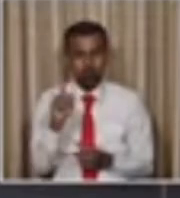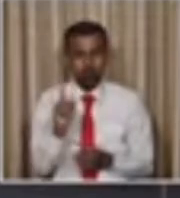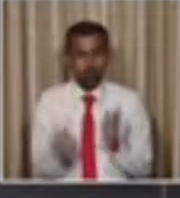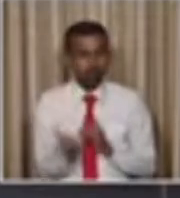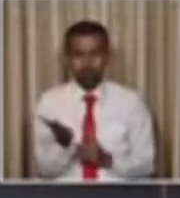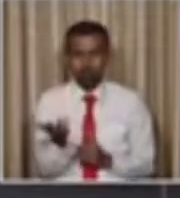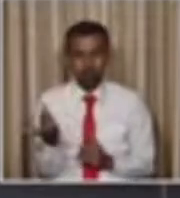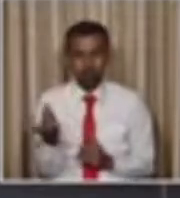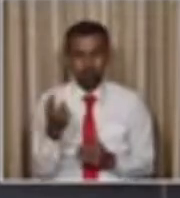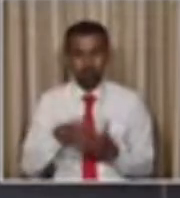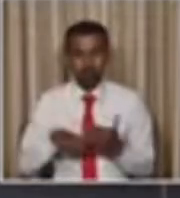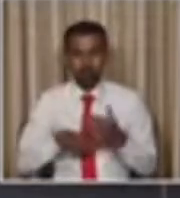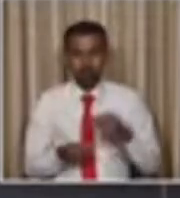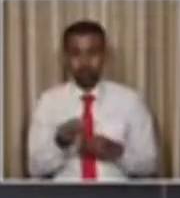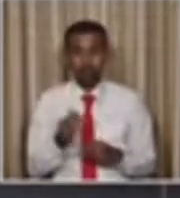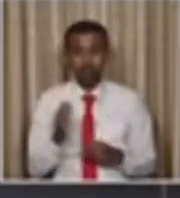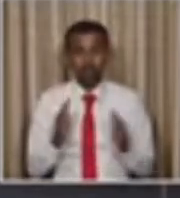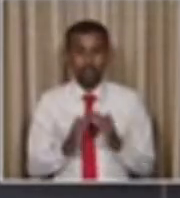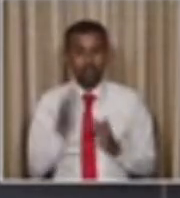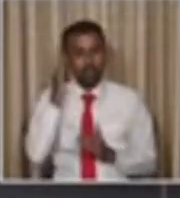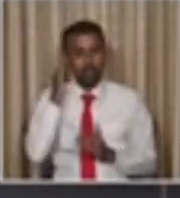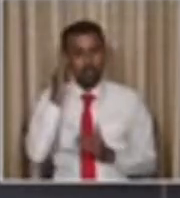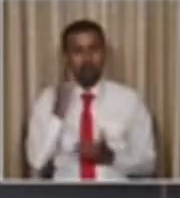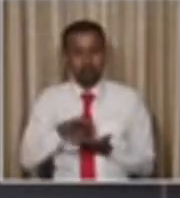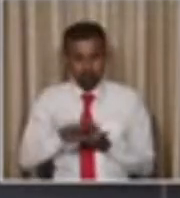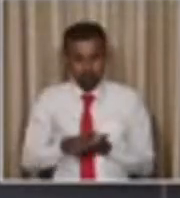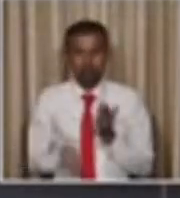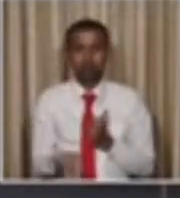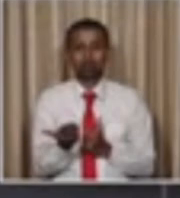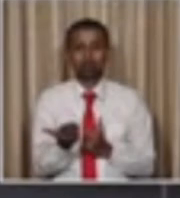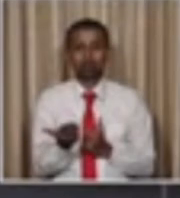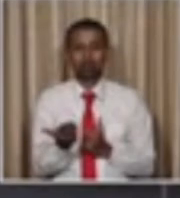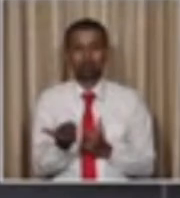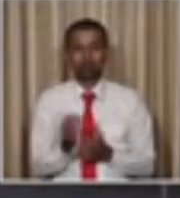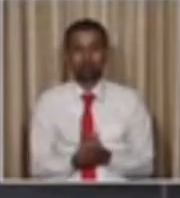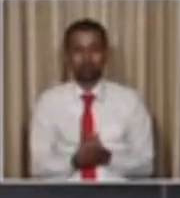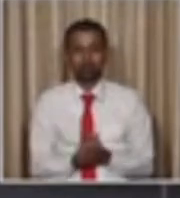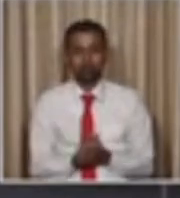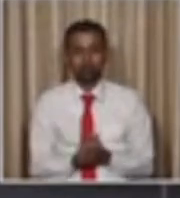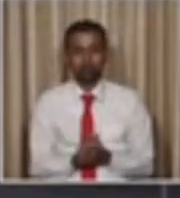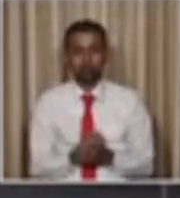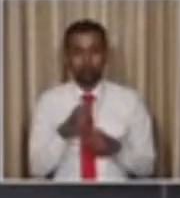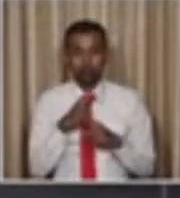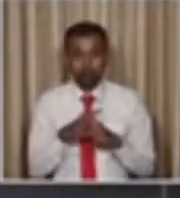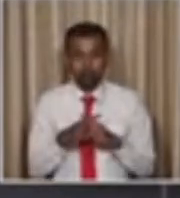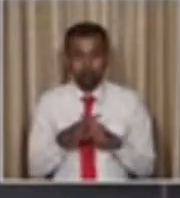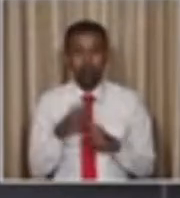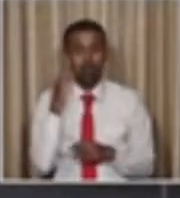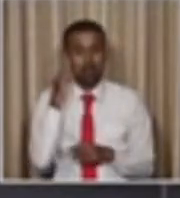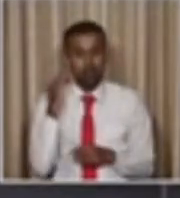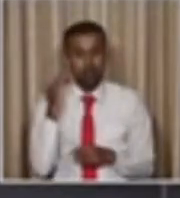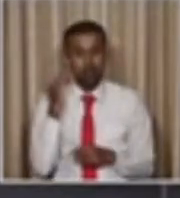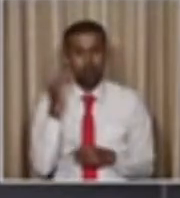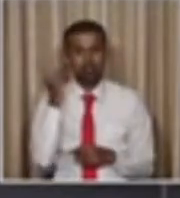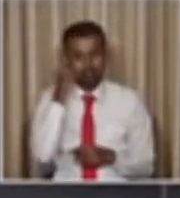නැතත් ඡන්දේ දාන්න ගෙදර ගෑණි යනවාමයි ඡන්දේ දාන්න මොකද ඒ ලිප ගිනි මොලවන අම්මා